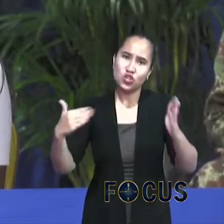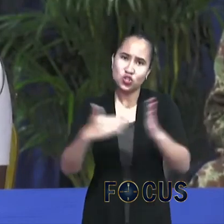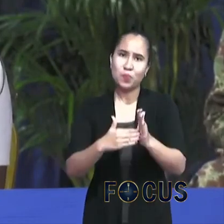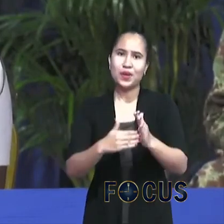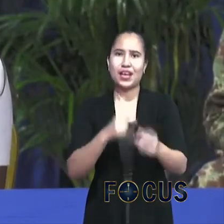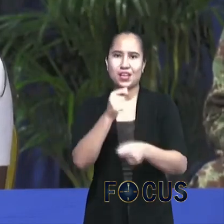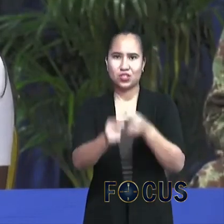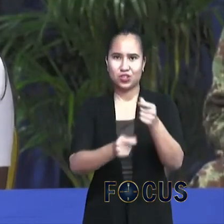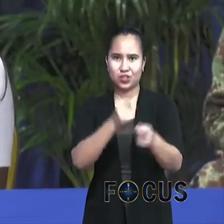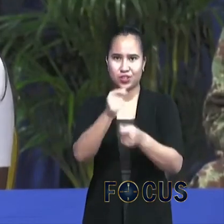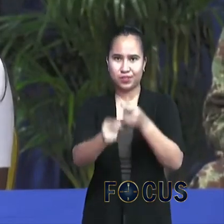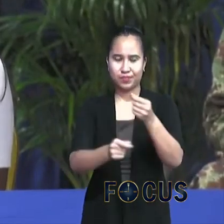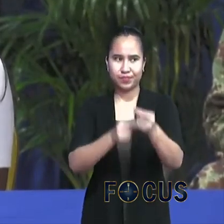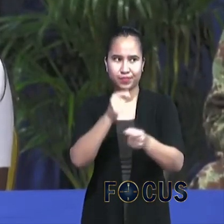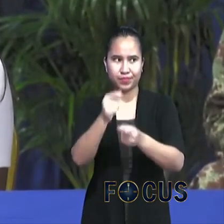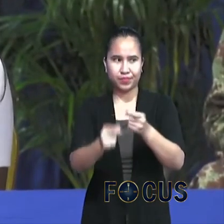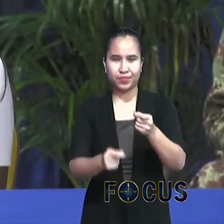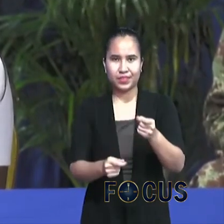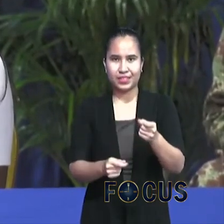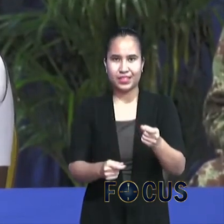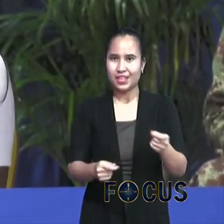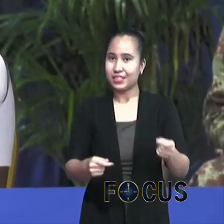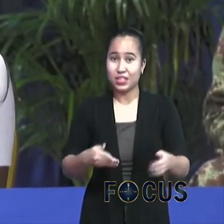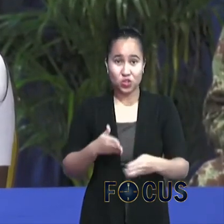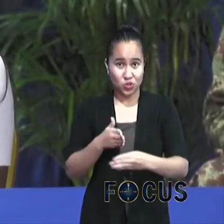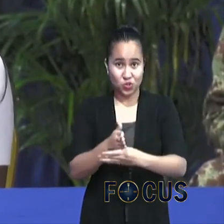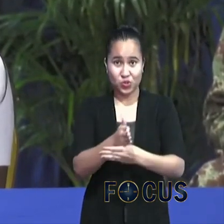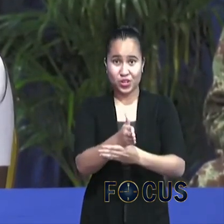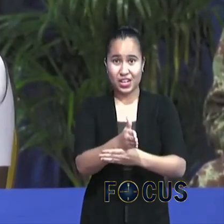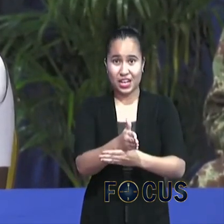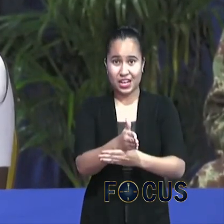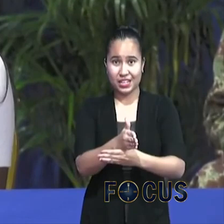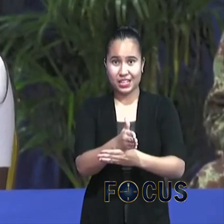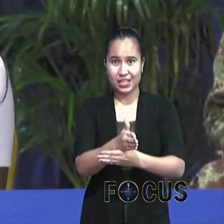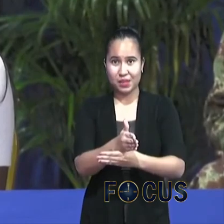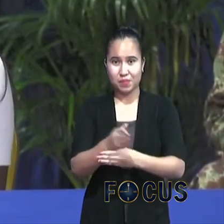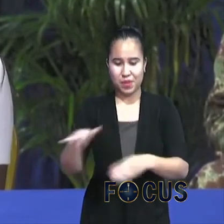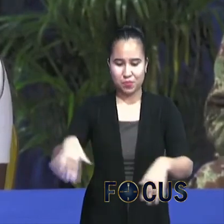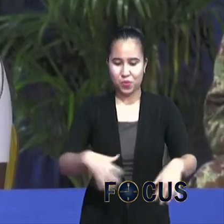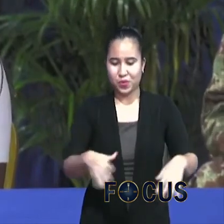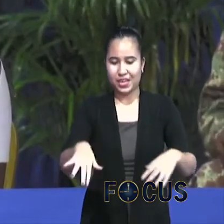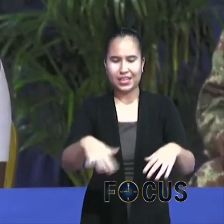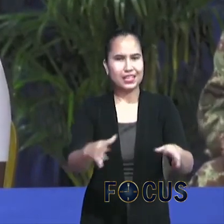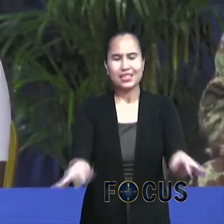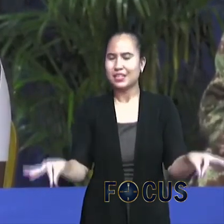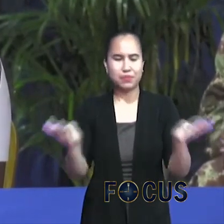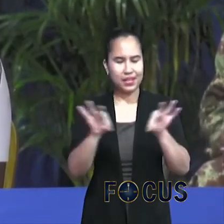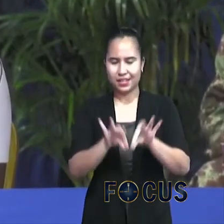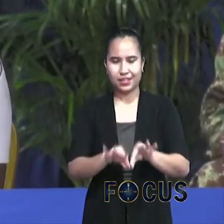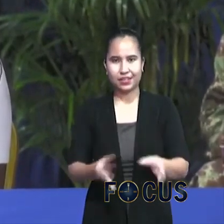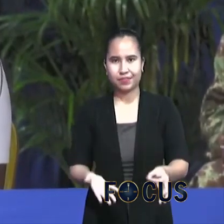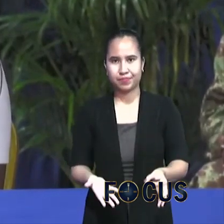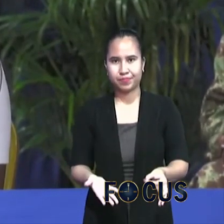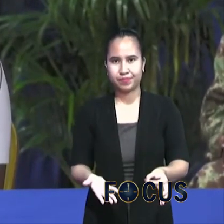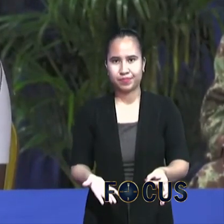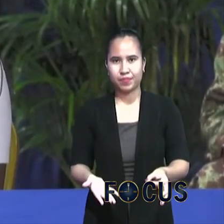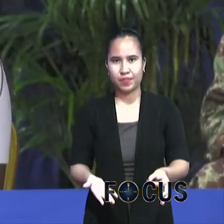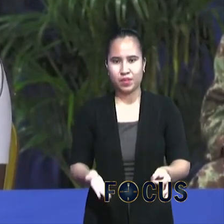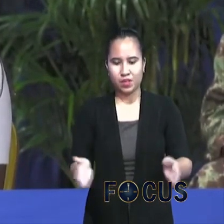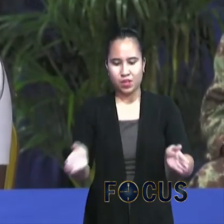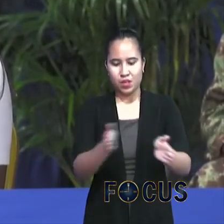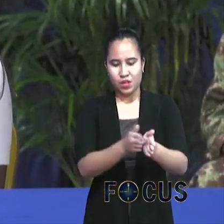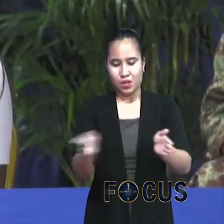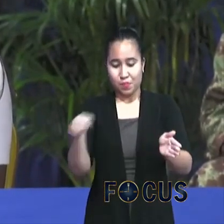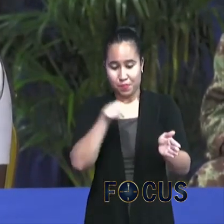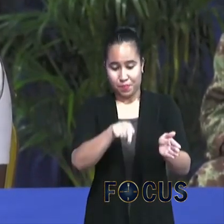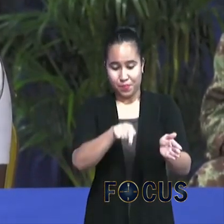niet, geen bewegingen plaatsvinden, dus die niet essentieel zijn. Voor wat betreft Midden-Suriname, met name